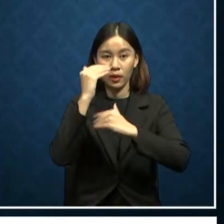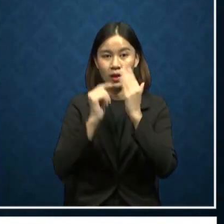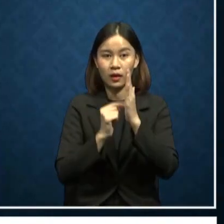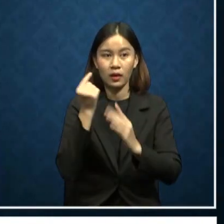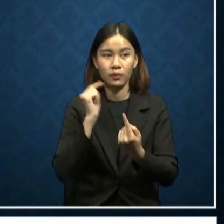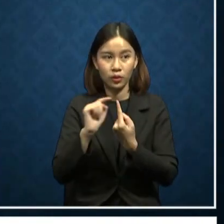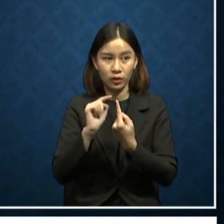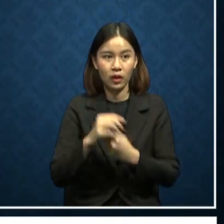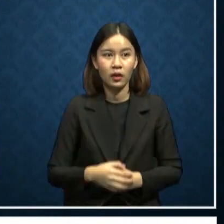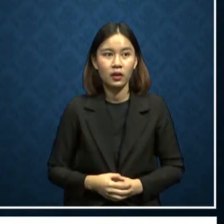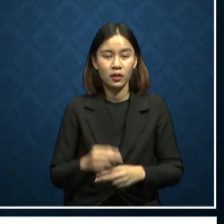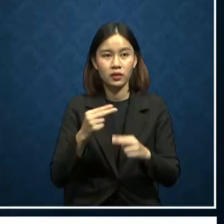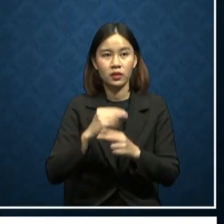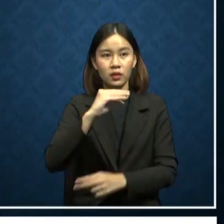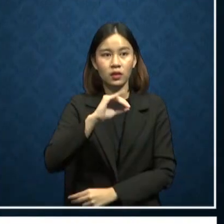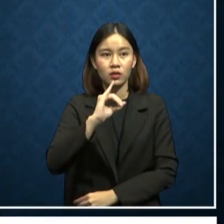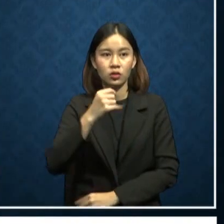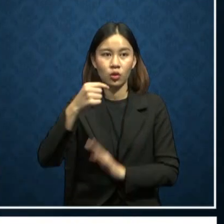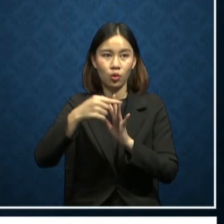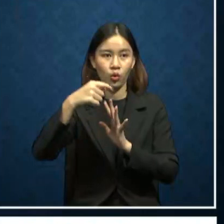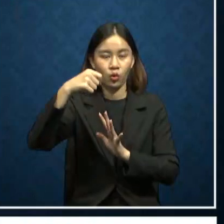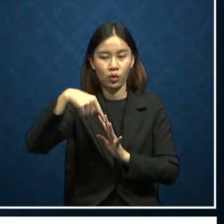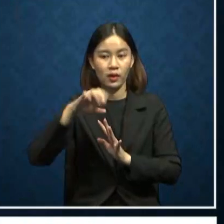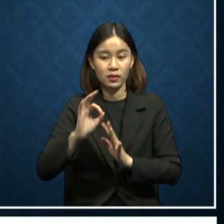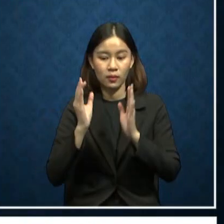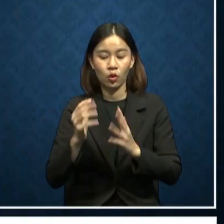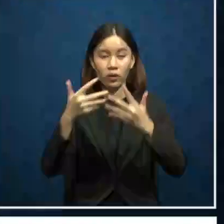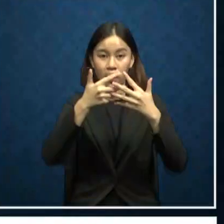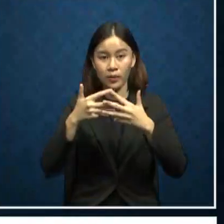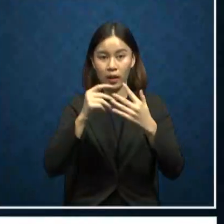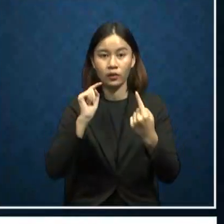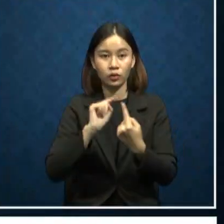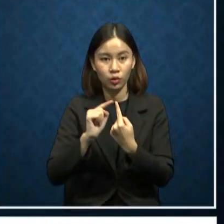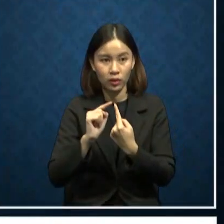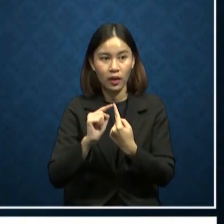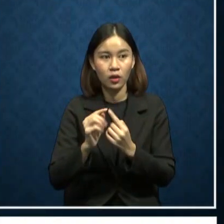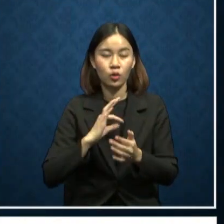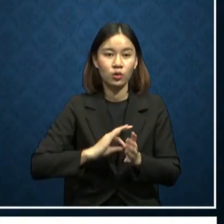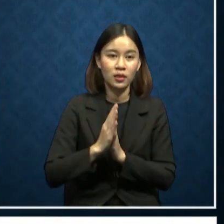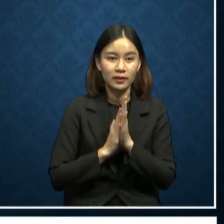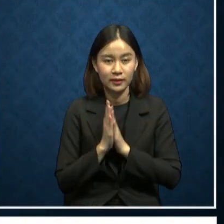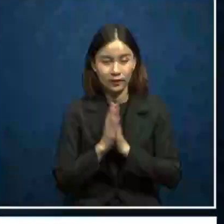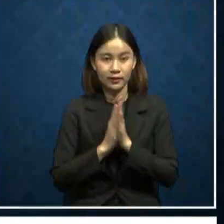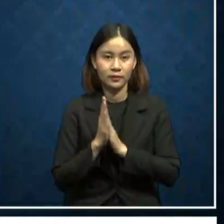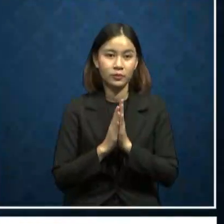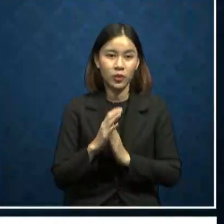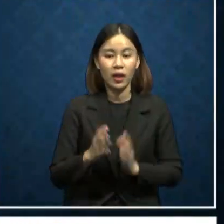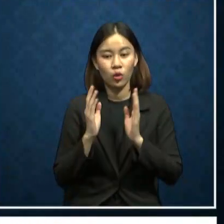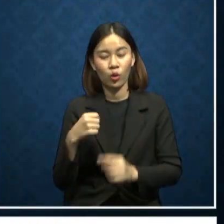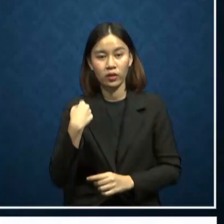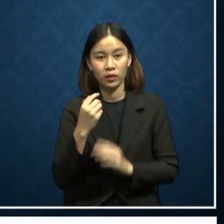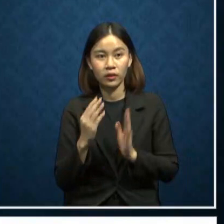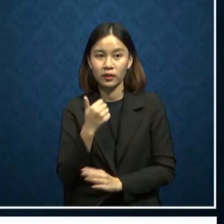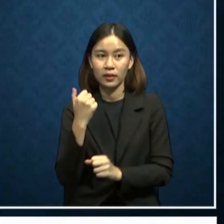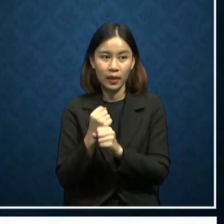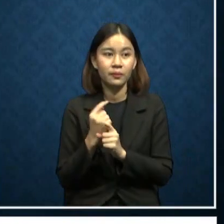เริ่มโดยคุณโจเซฟ s9ชาวสหรัฐนะครับในเรื่องของเงื่อนไขที่มีความดึงดูดใจเปลี่ยนใจผู้อืให้ค้อยตามโดยไม่ใช้